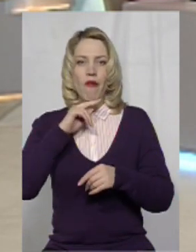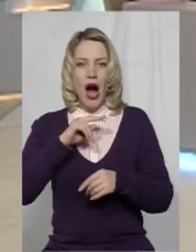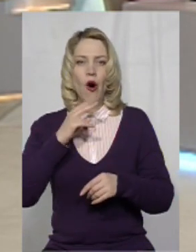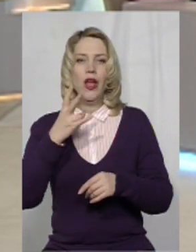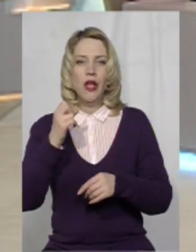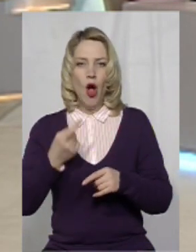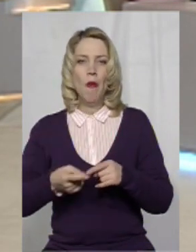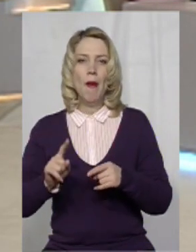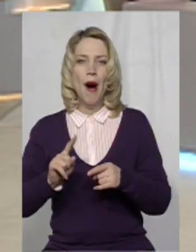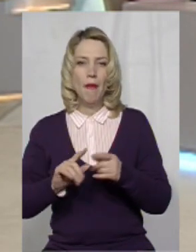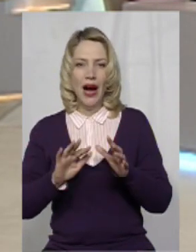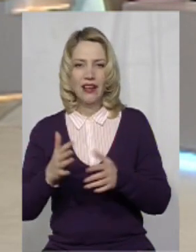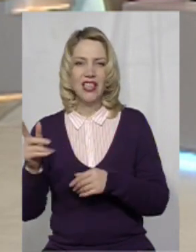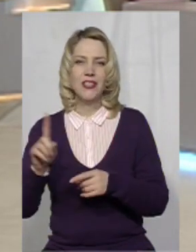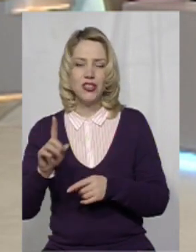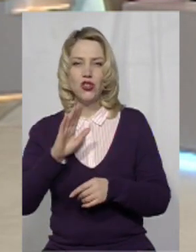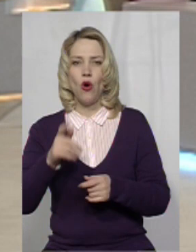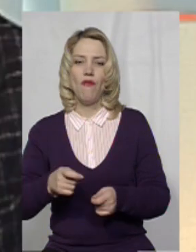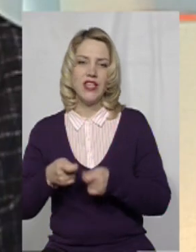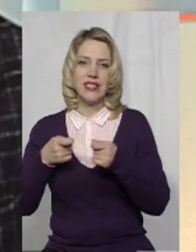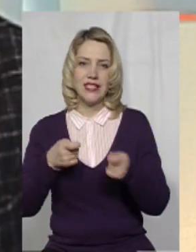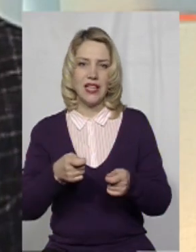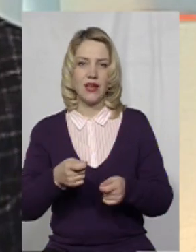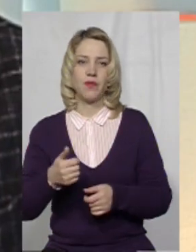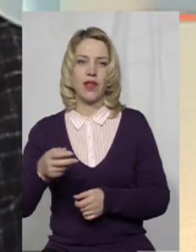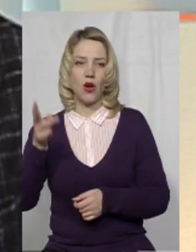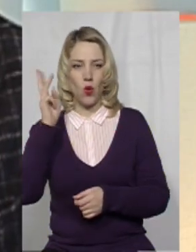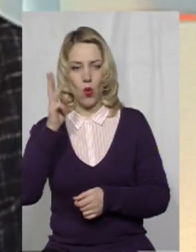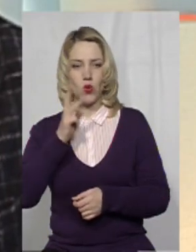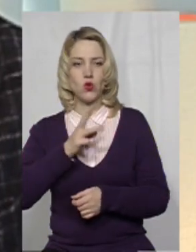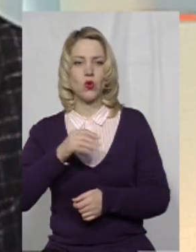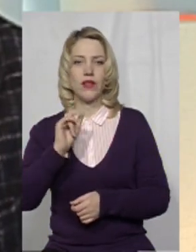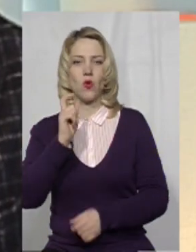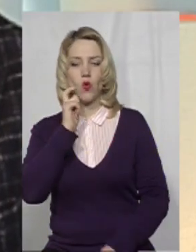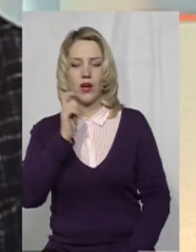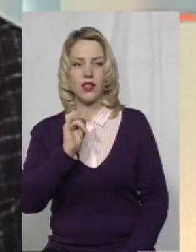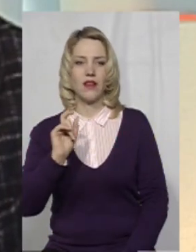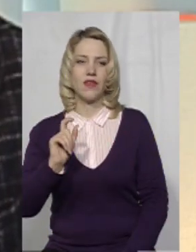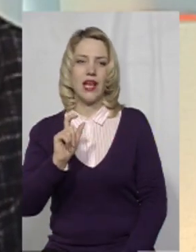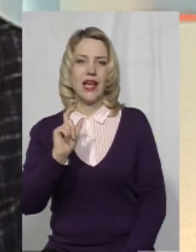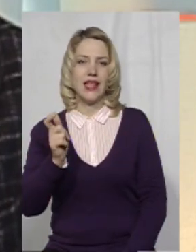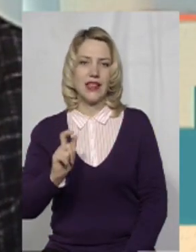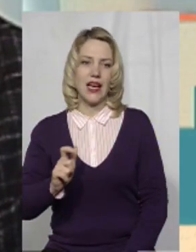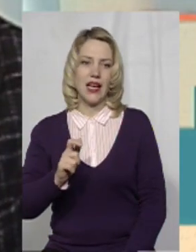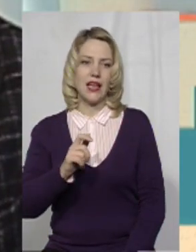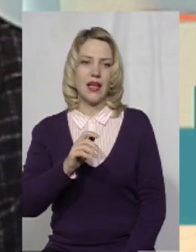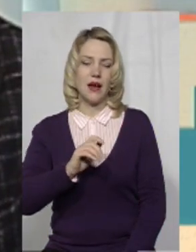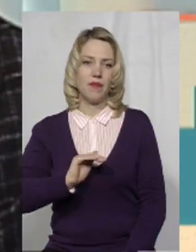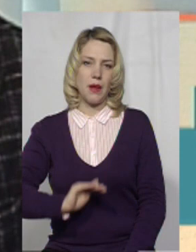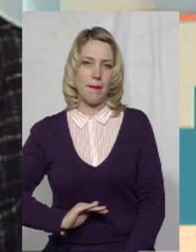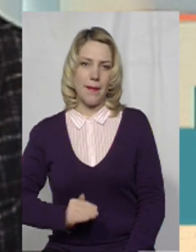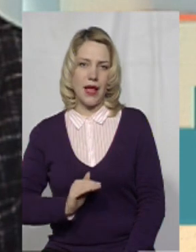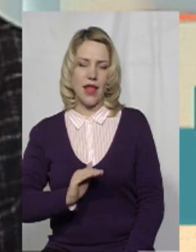моменті, що навіть візит почесного консула України в Італії, в провінції Венето, пана Марка